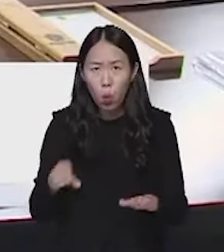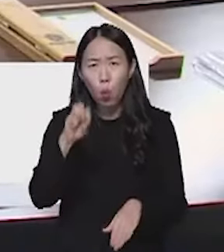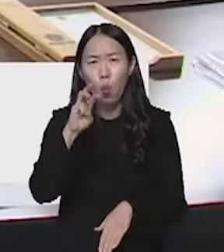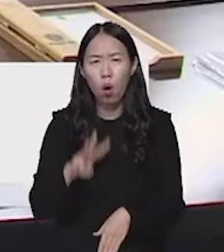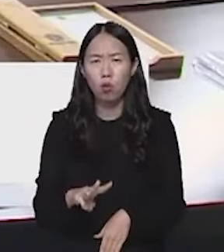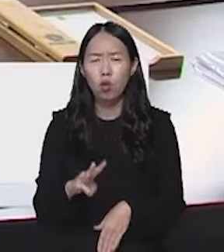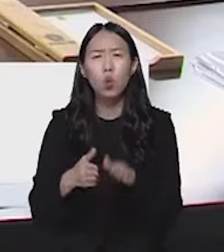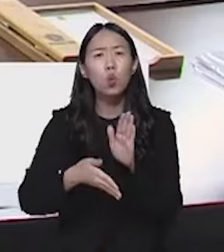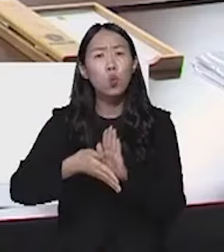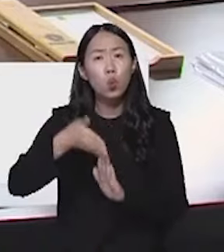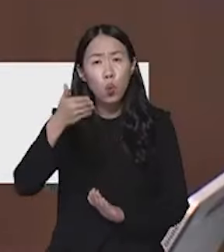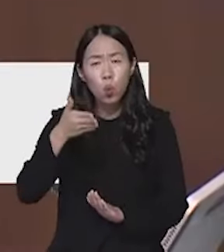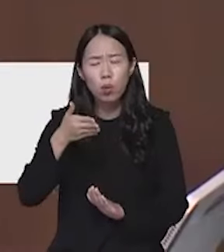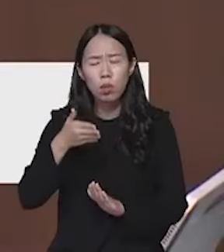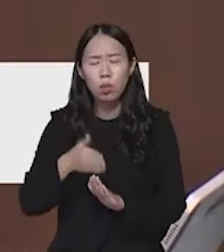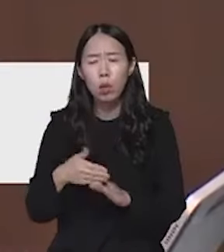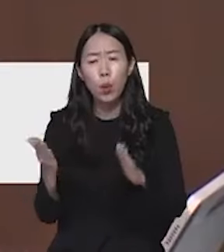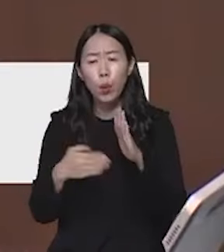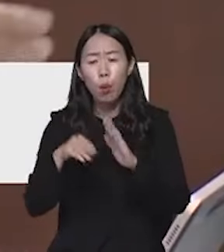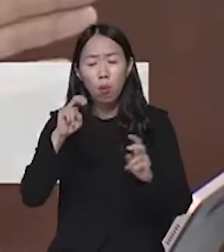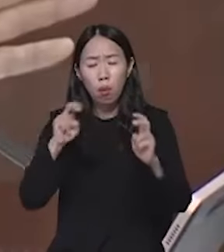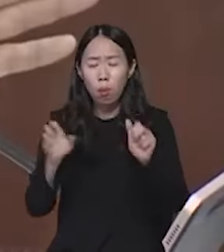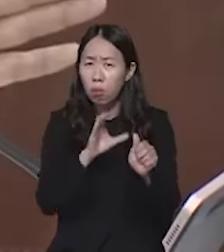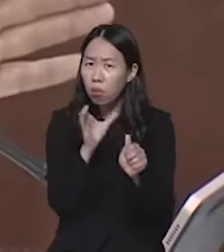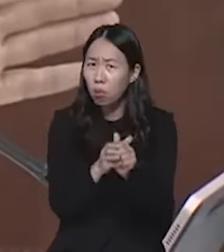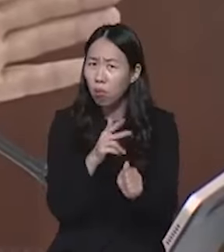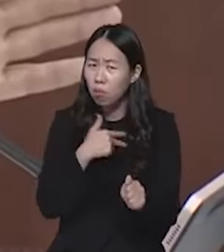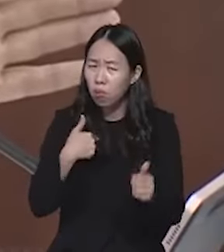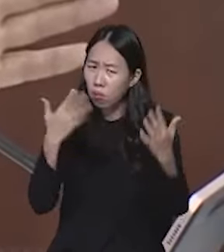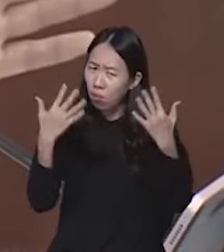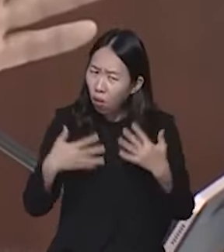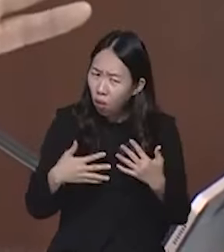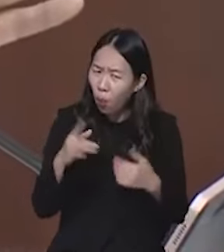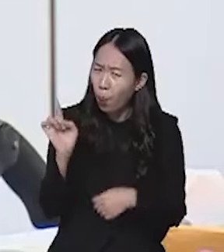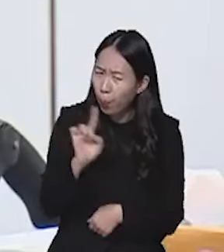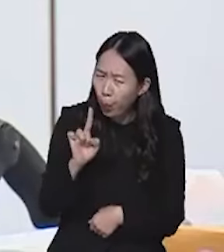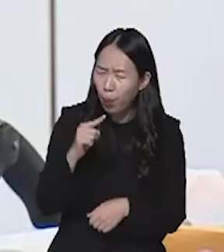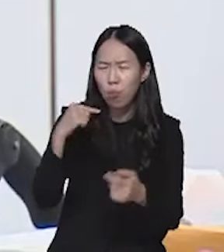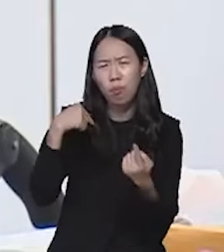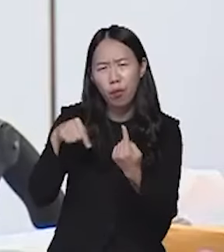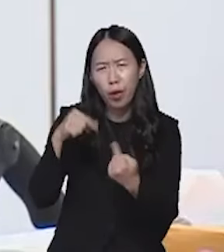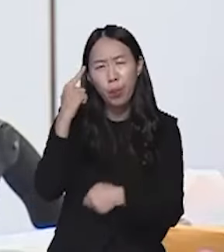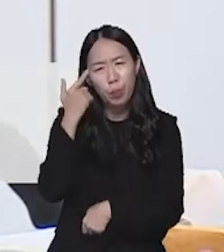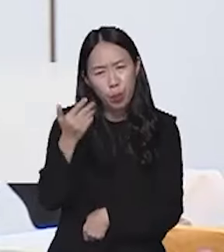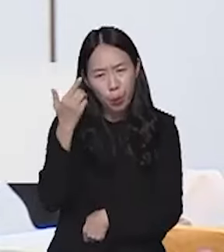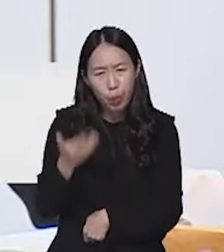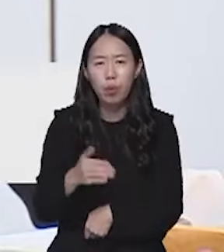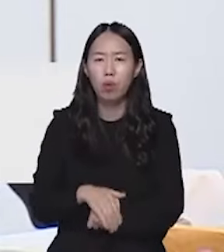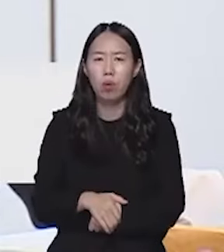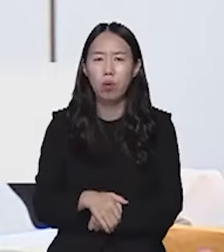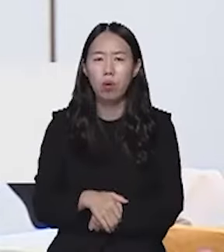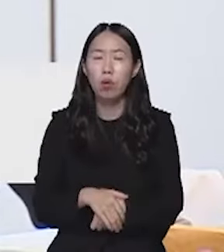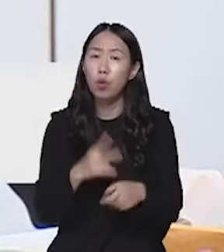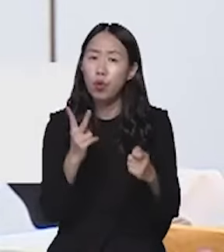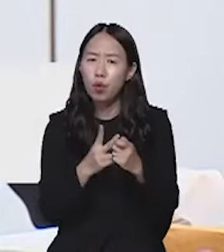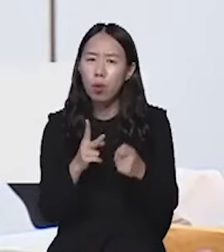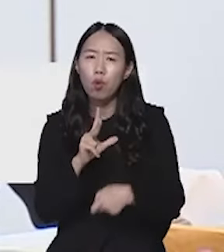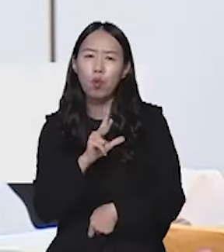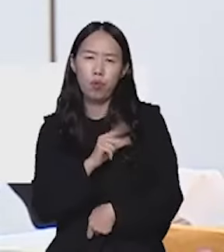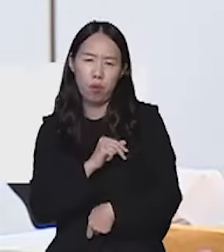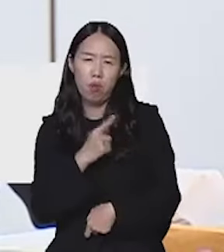공기업인 광주도시공사 수장의 자격이 있는지 따져 물었습니다. 재선 국회의원 출신임에도